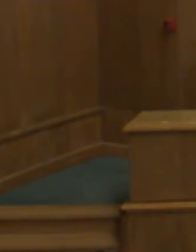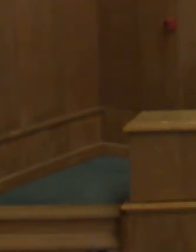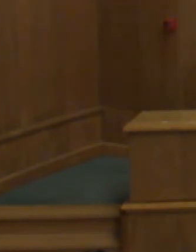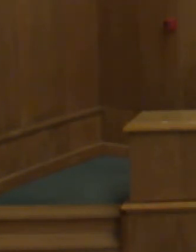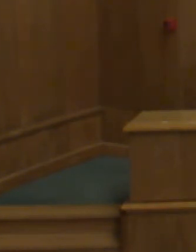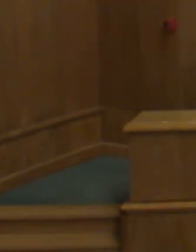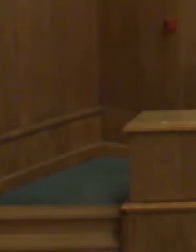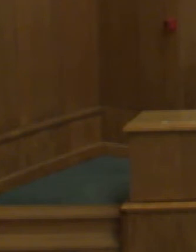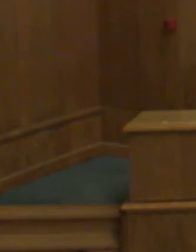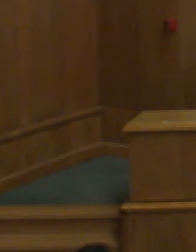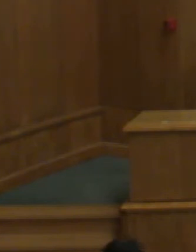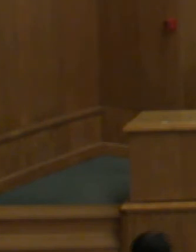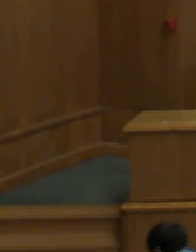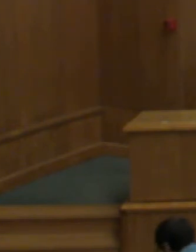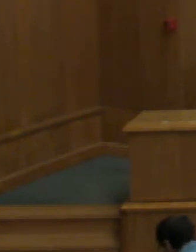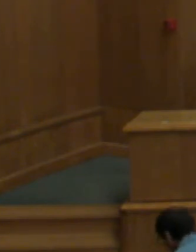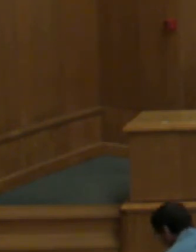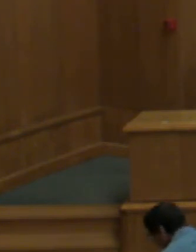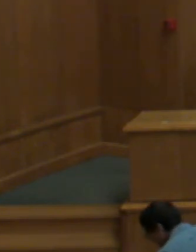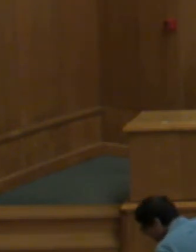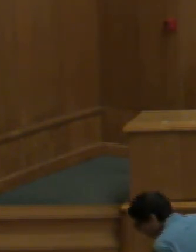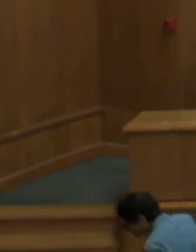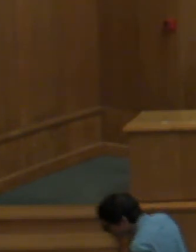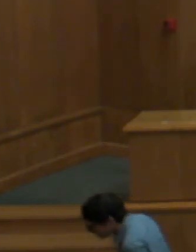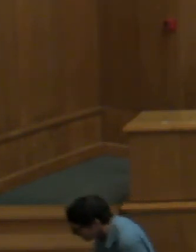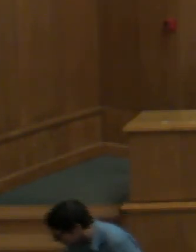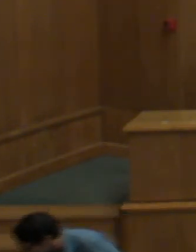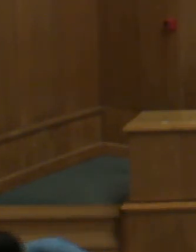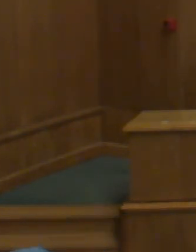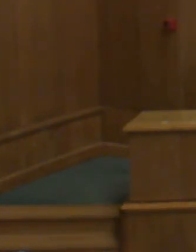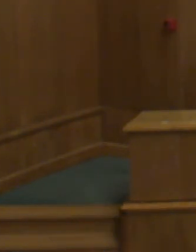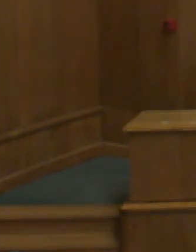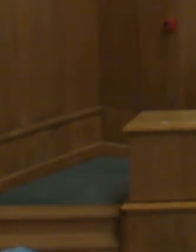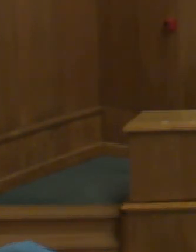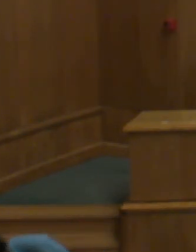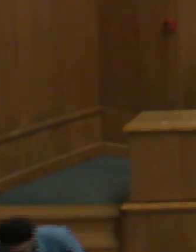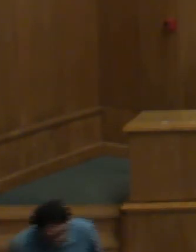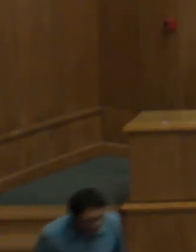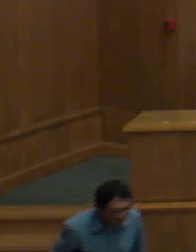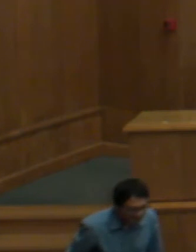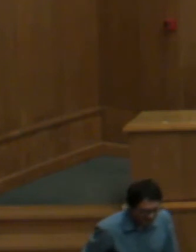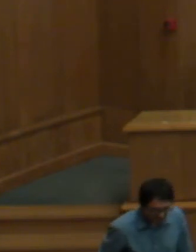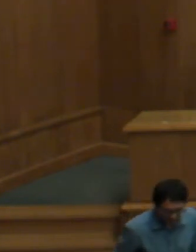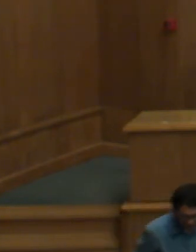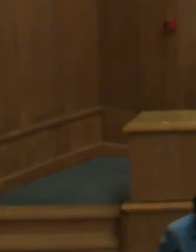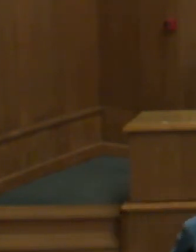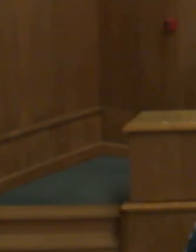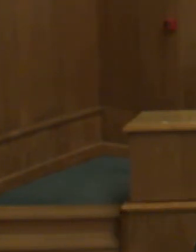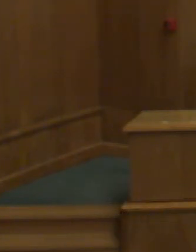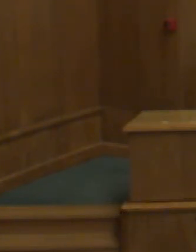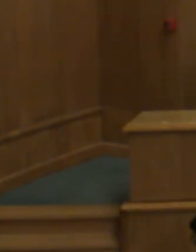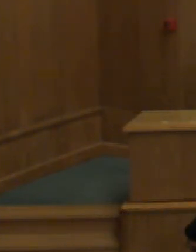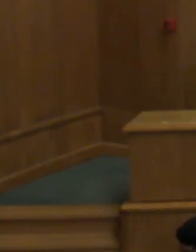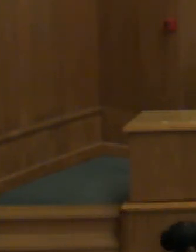επικοινωνιών με συντονιστή τον δόκτορα Δημήτρη Αποστολόπουλο, ερευνητή της ομάδας του Εργαστηρίου Φωτονικών Επικοινωνιών